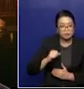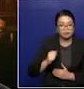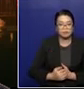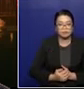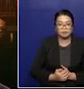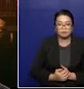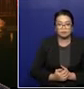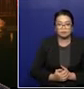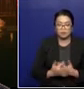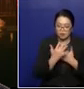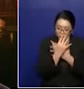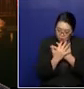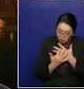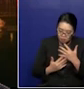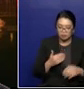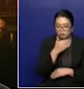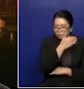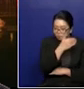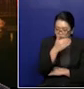เลือดเนื้อชาติเชื้อไทย